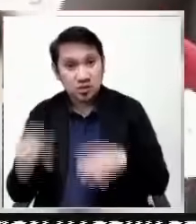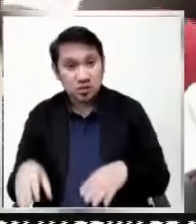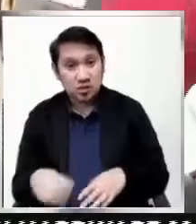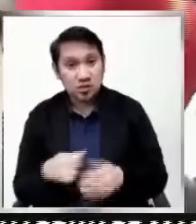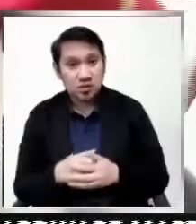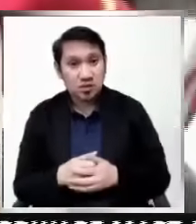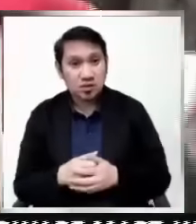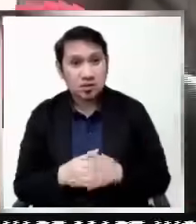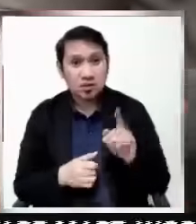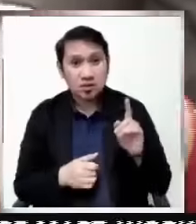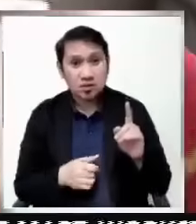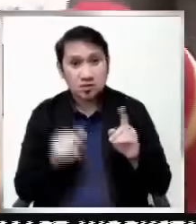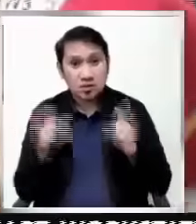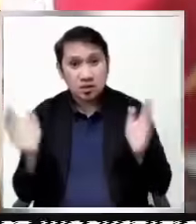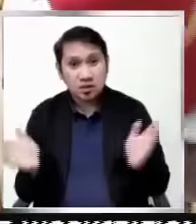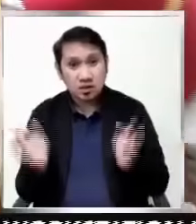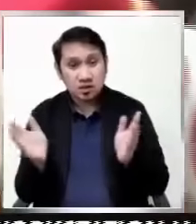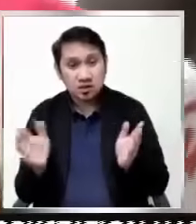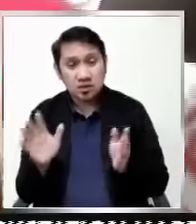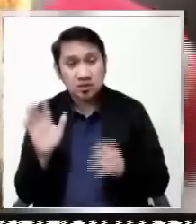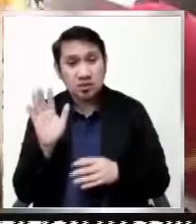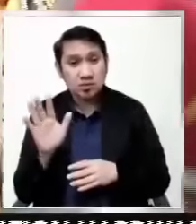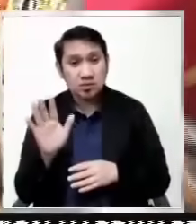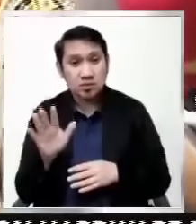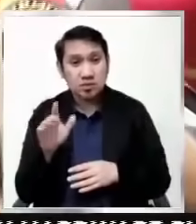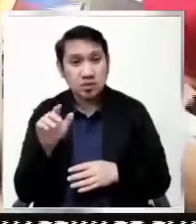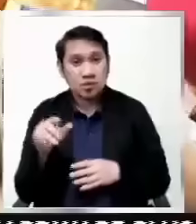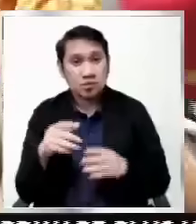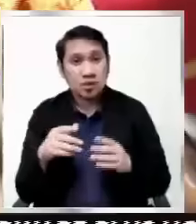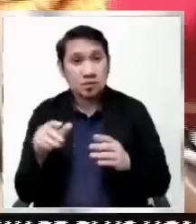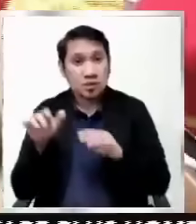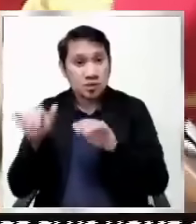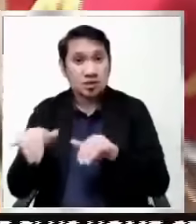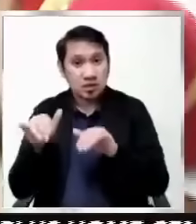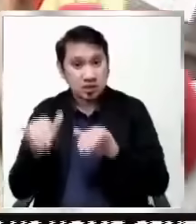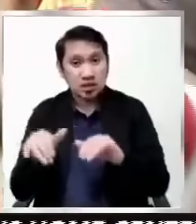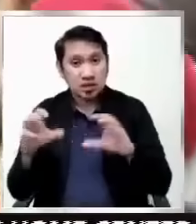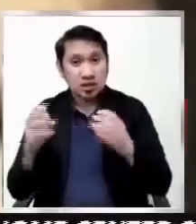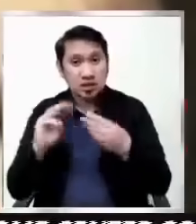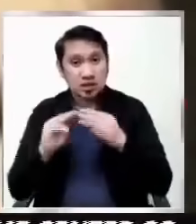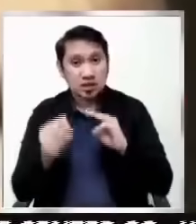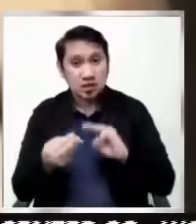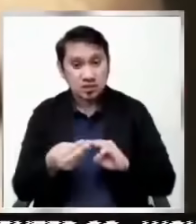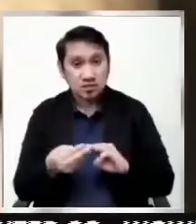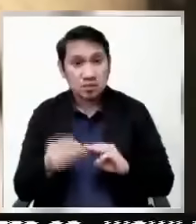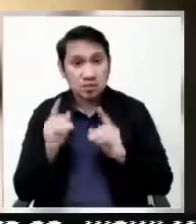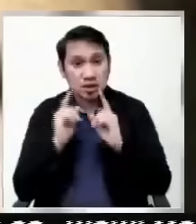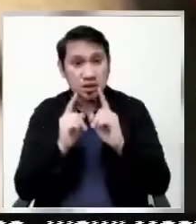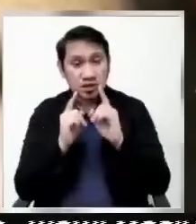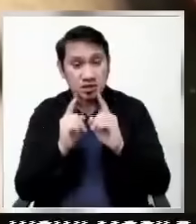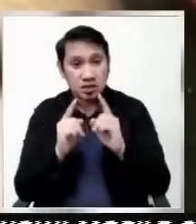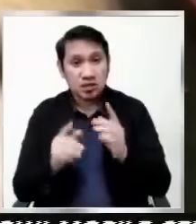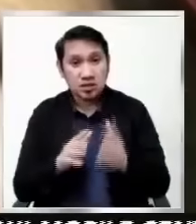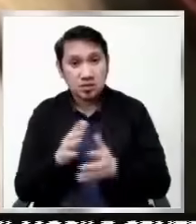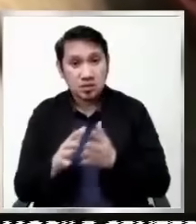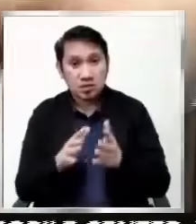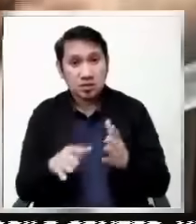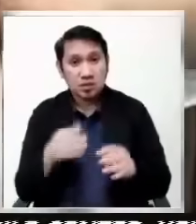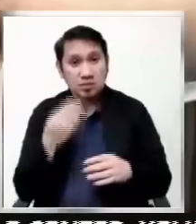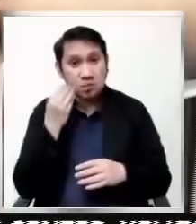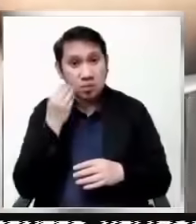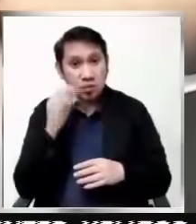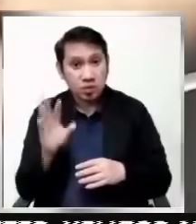hinikayat siya ng nanay niyang si emelita na mag-overnight sa kaklase matapos ang inend ang party nagmadali siyang umuwi ng mabalitaan ng